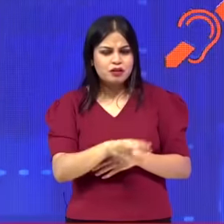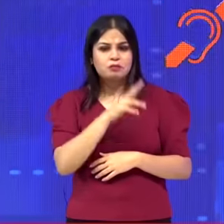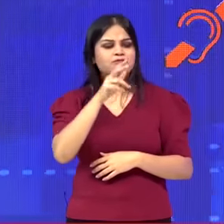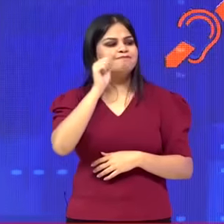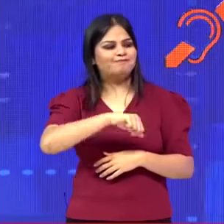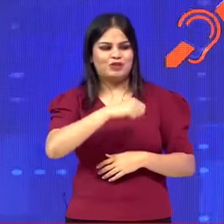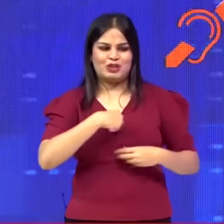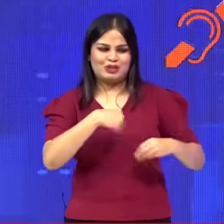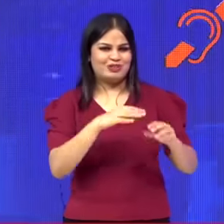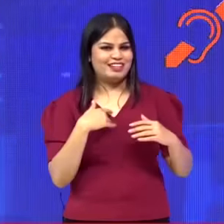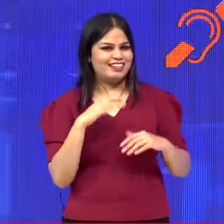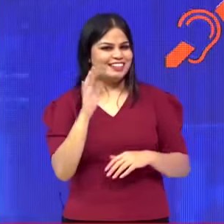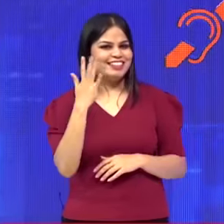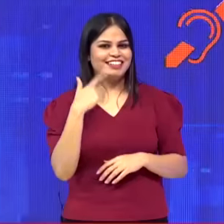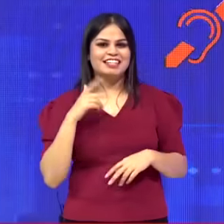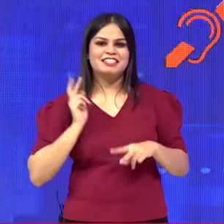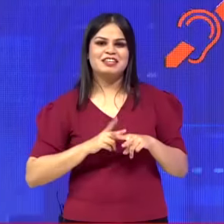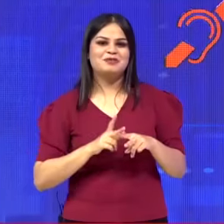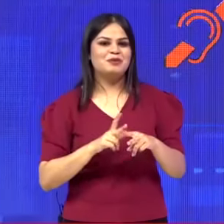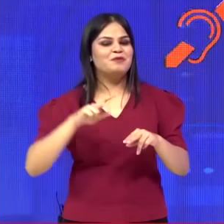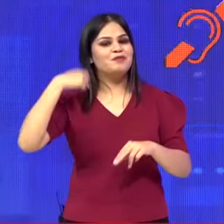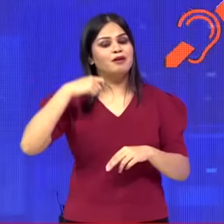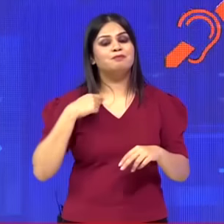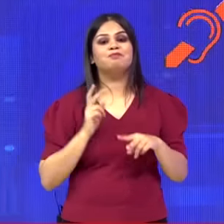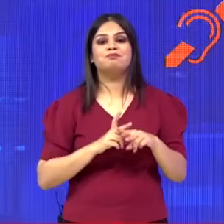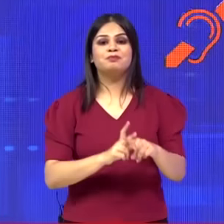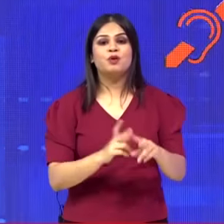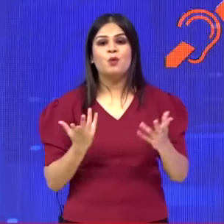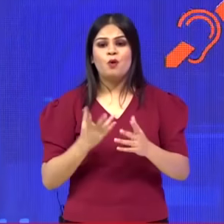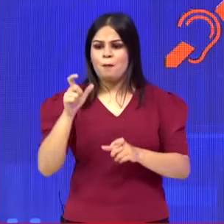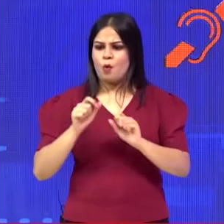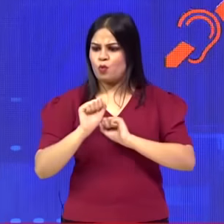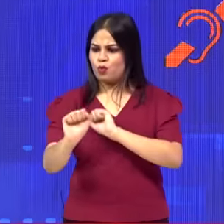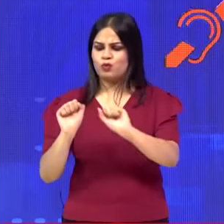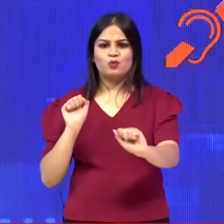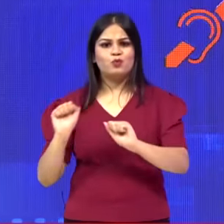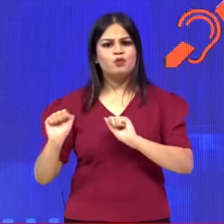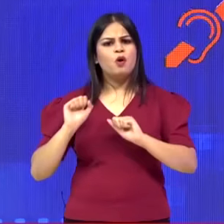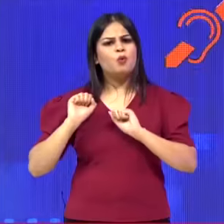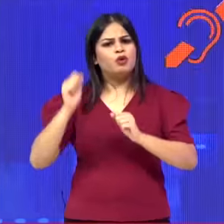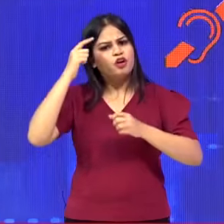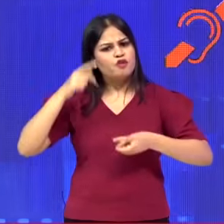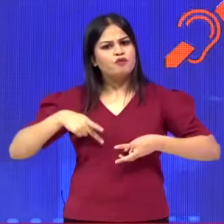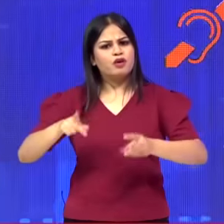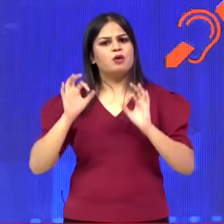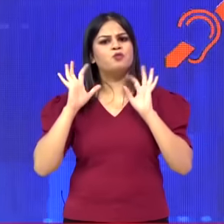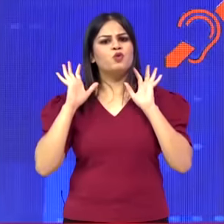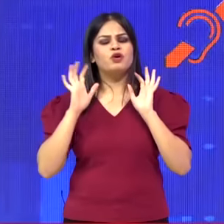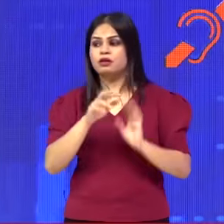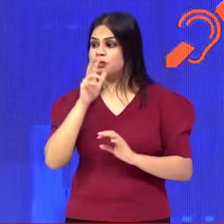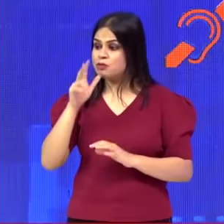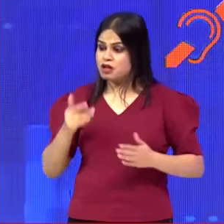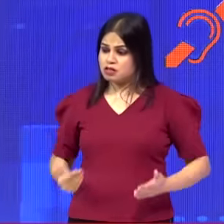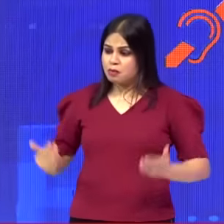नहीं छोड़ेंगे सर, नहीं छोड़ेंगे. सभी अपने अपने एक तरीके से, जिसमें सलमान खान, शाहरुख